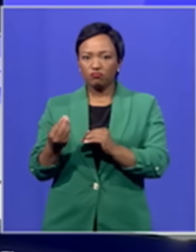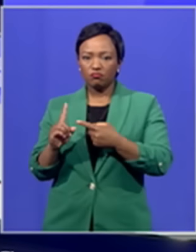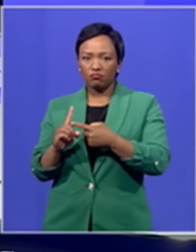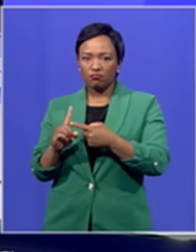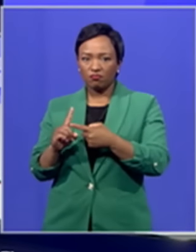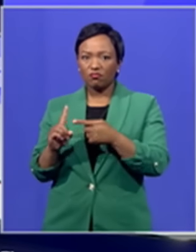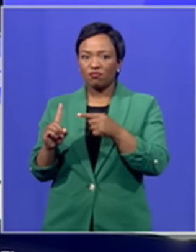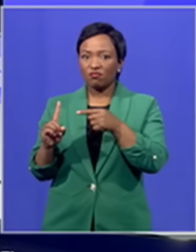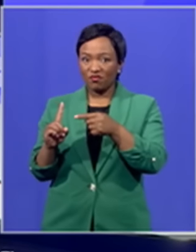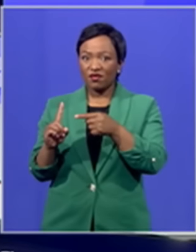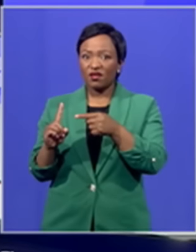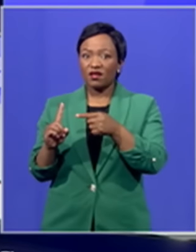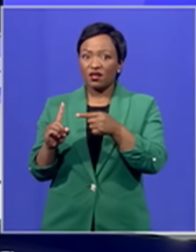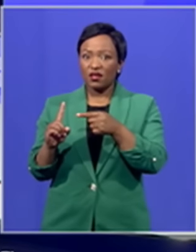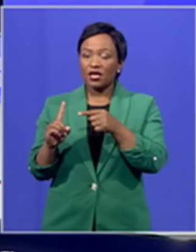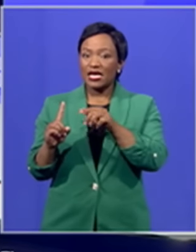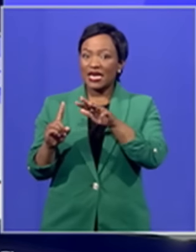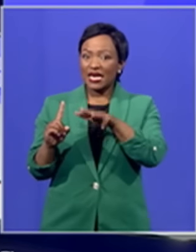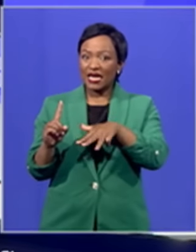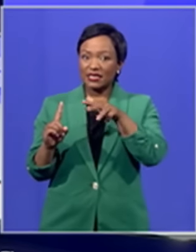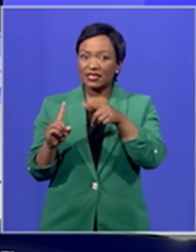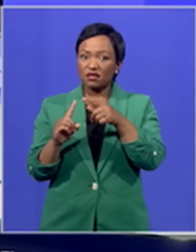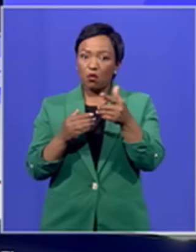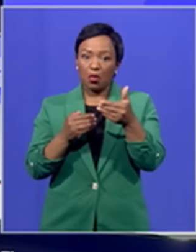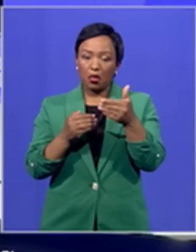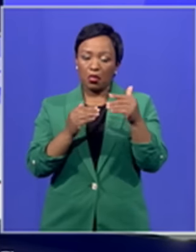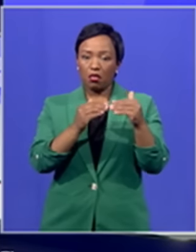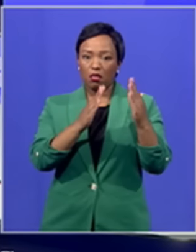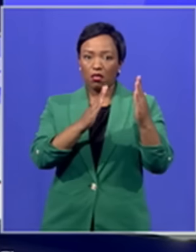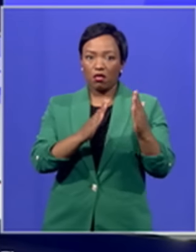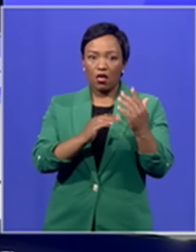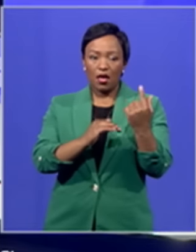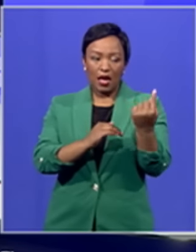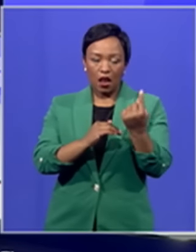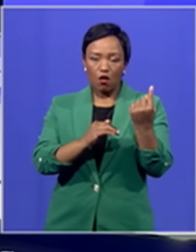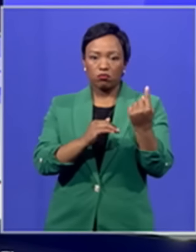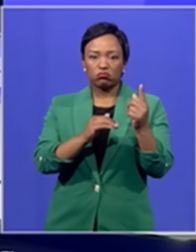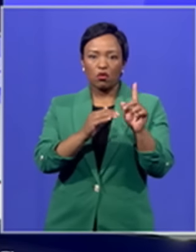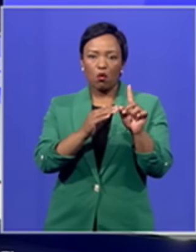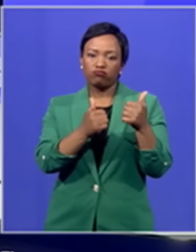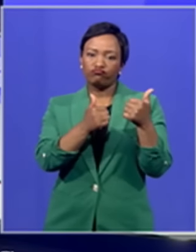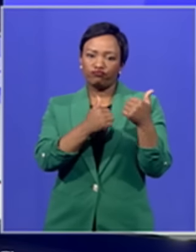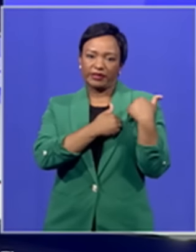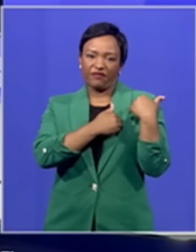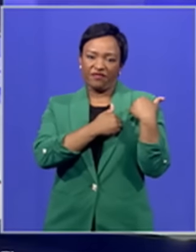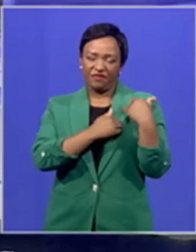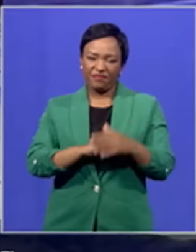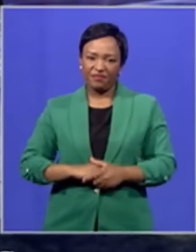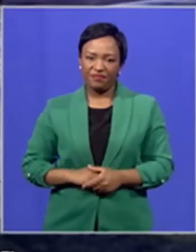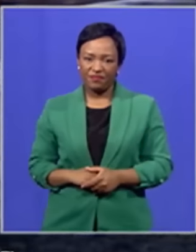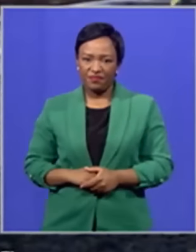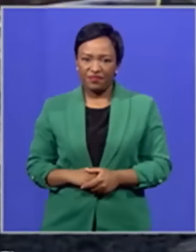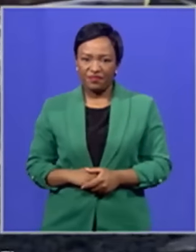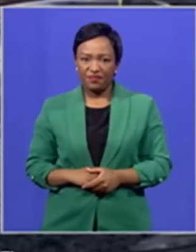18 yo a robalago ka mokhukhung wa Gausu ke yena a le noši a phologilego kotsi yeo.